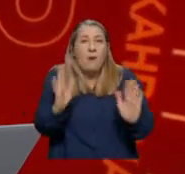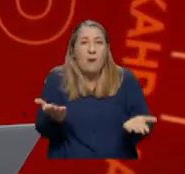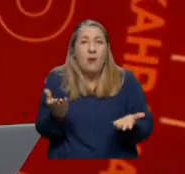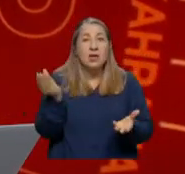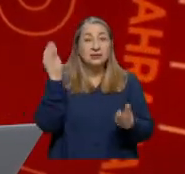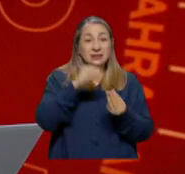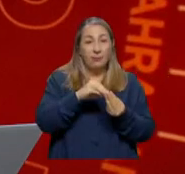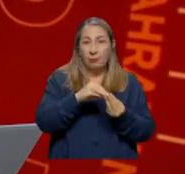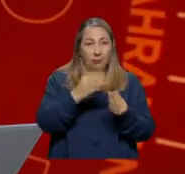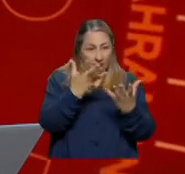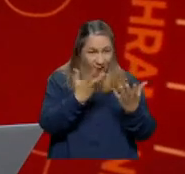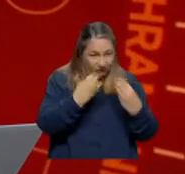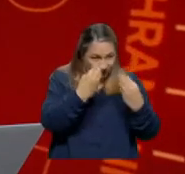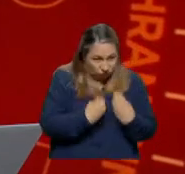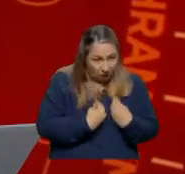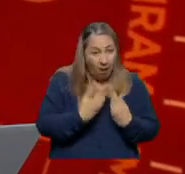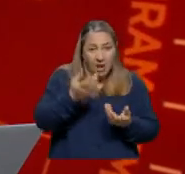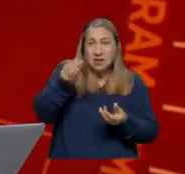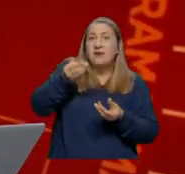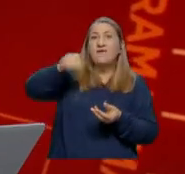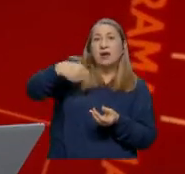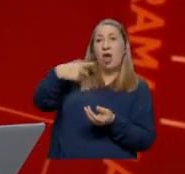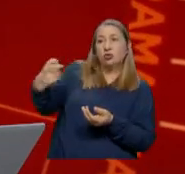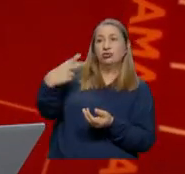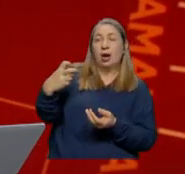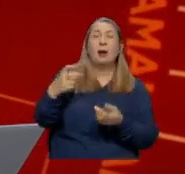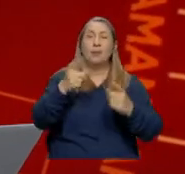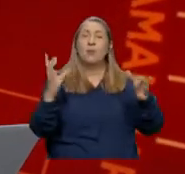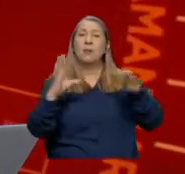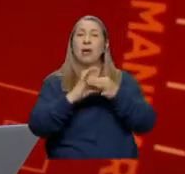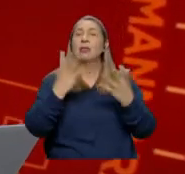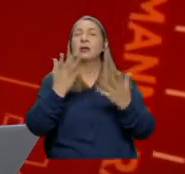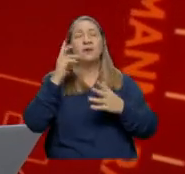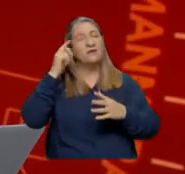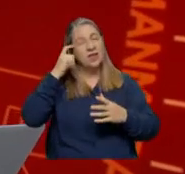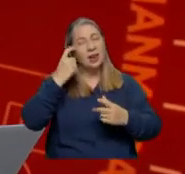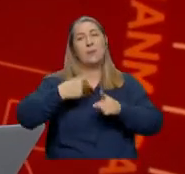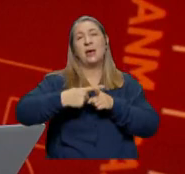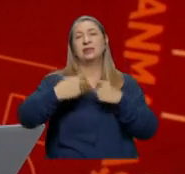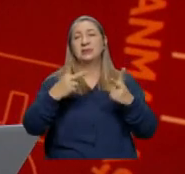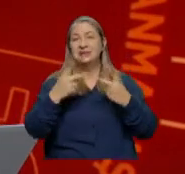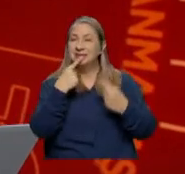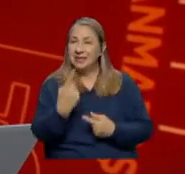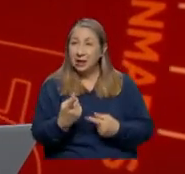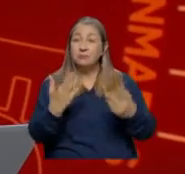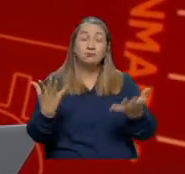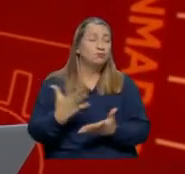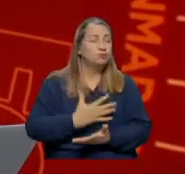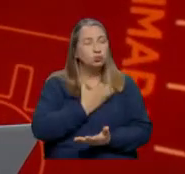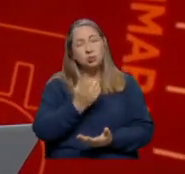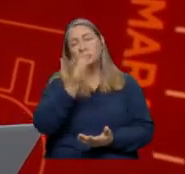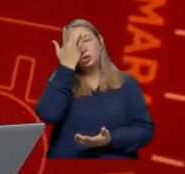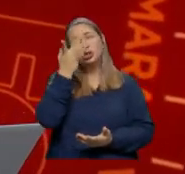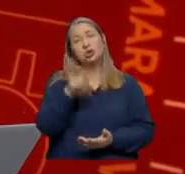zamlar vergiye gidecek ilişkilendirebilirsiniz pek çok haber var Lütfen de görüşlerinizi paylaşabilirsiniz diyelim Ne yazık ki